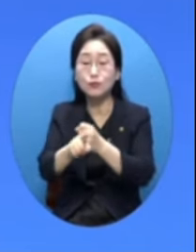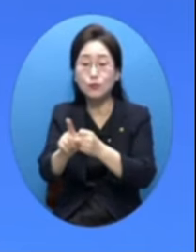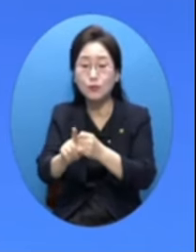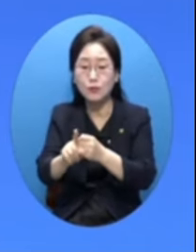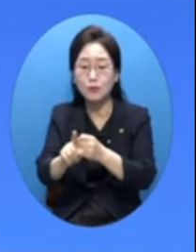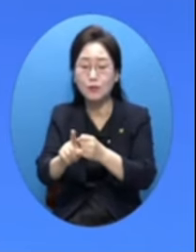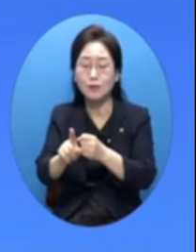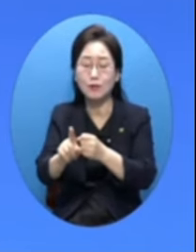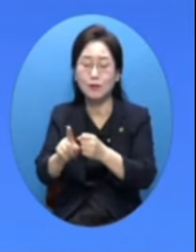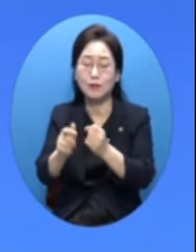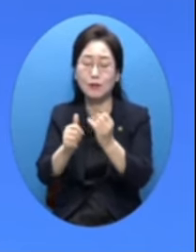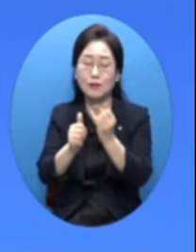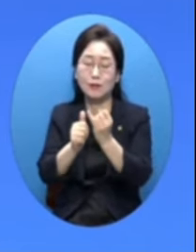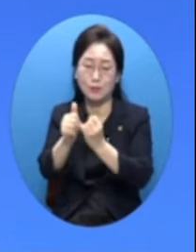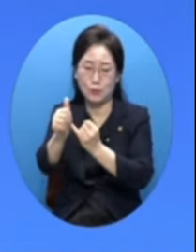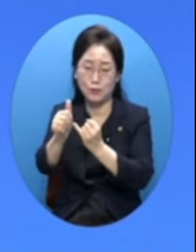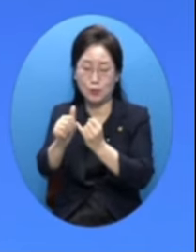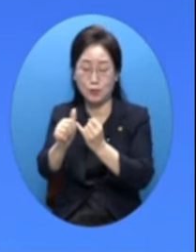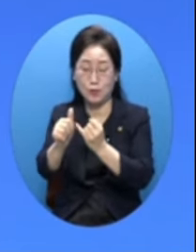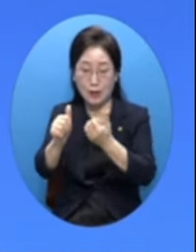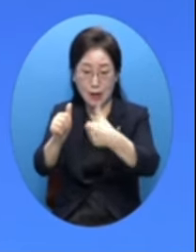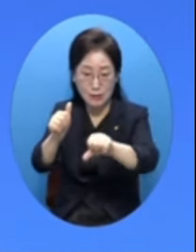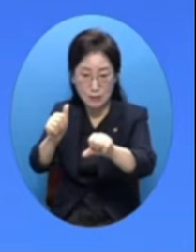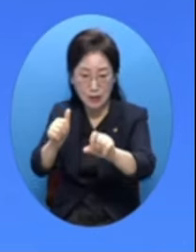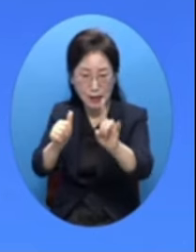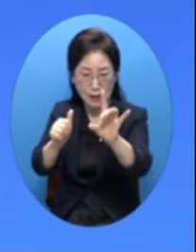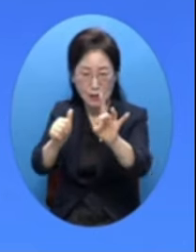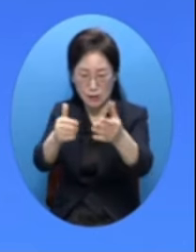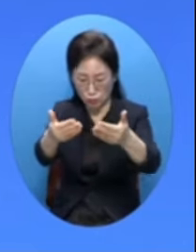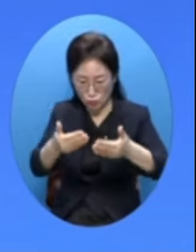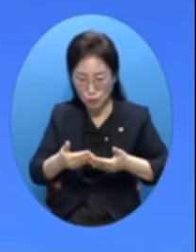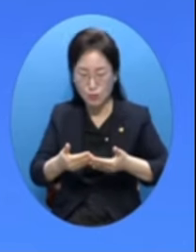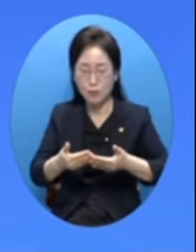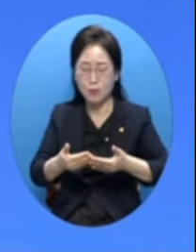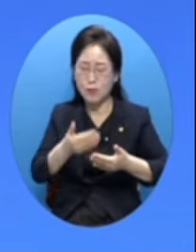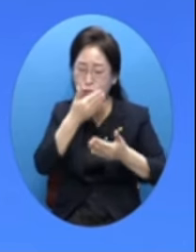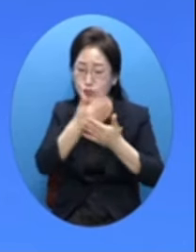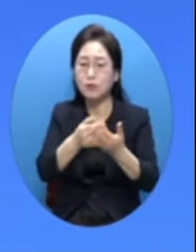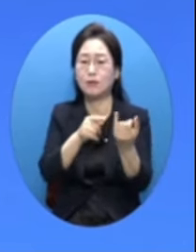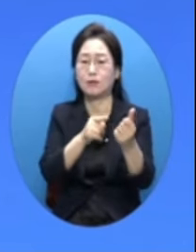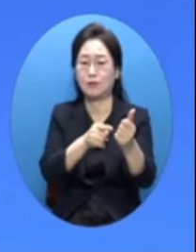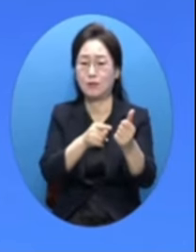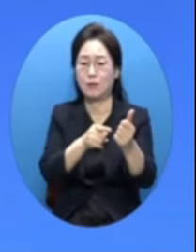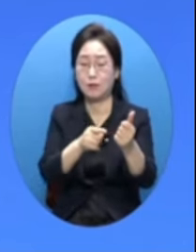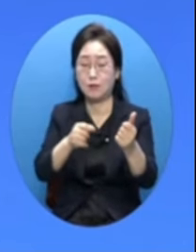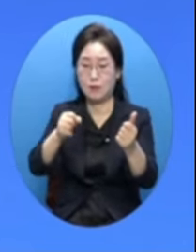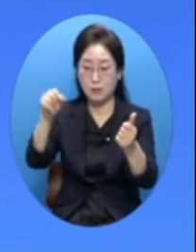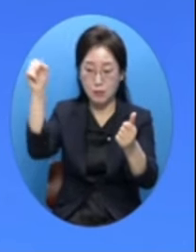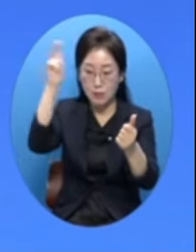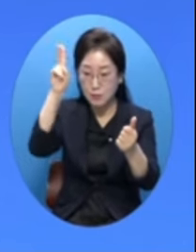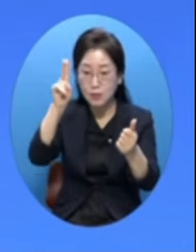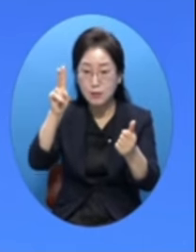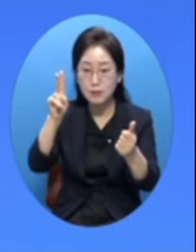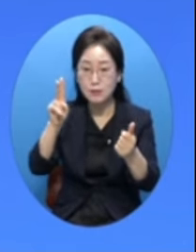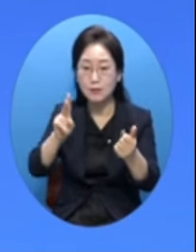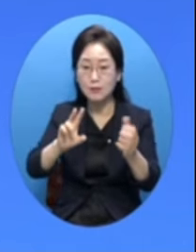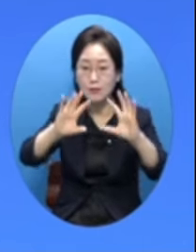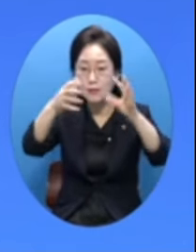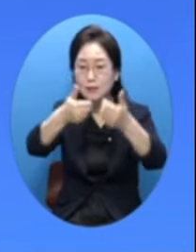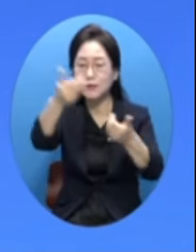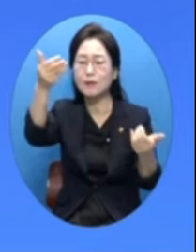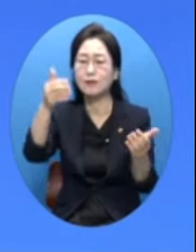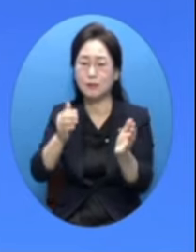남편이 남겨준 외아들 하나였습니다. 그런데 그 귀한 아들이 어느 날 갑자기 세상을 떠난